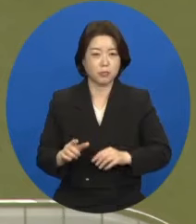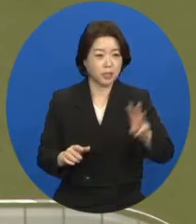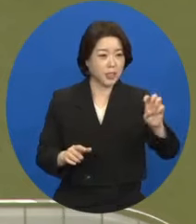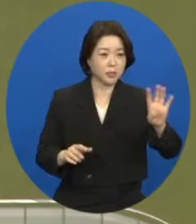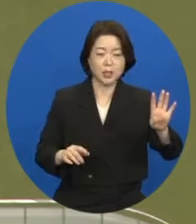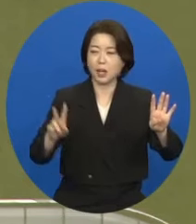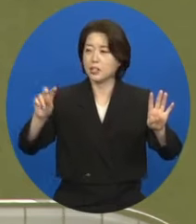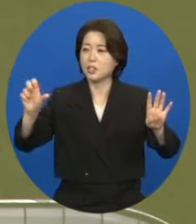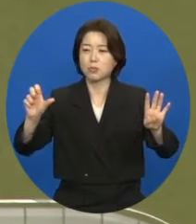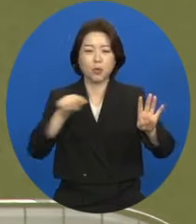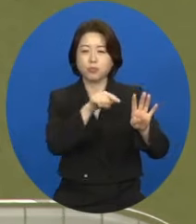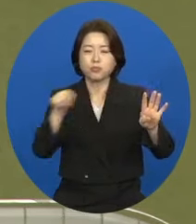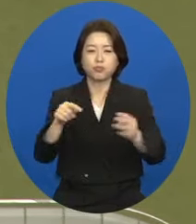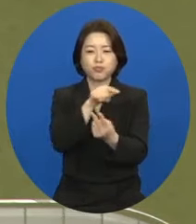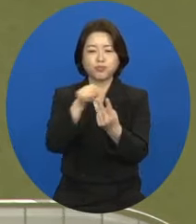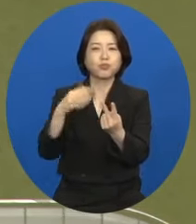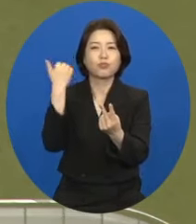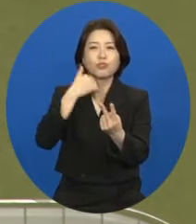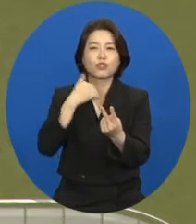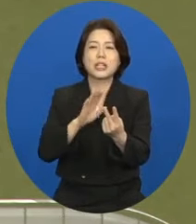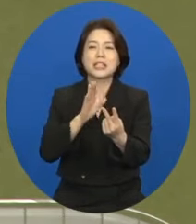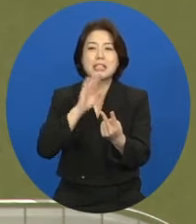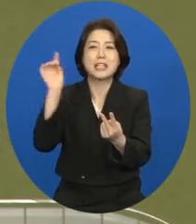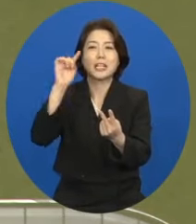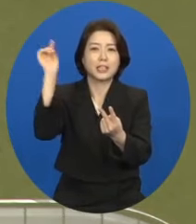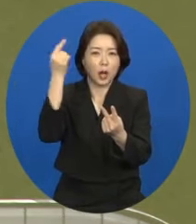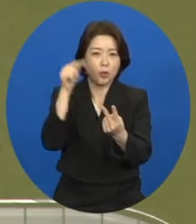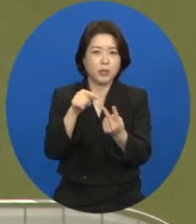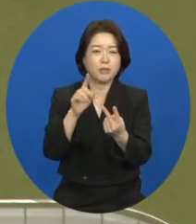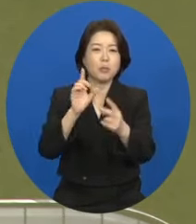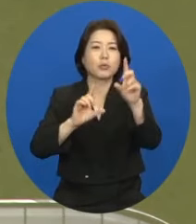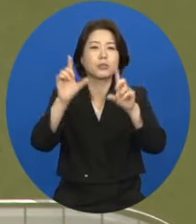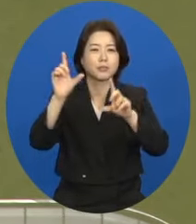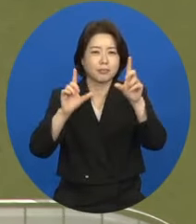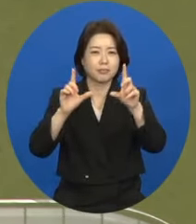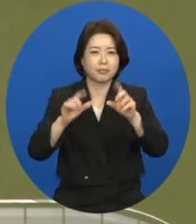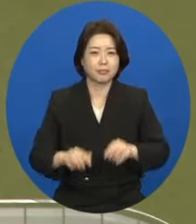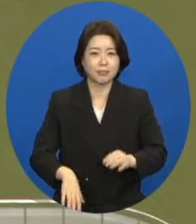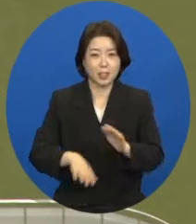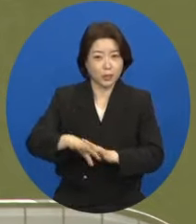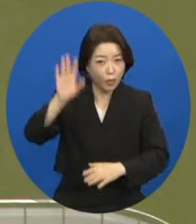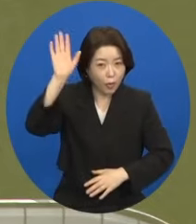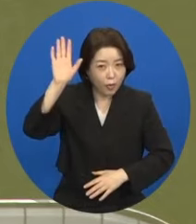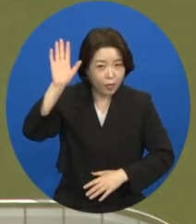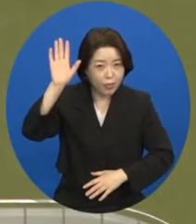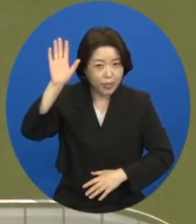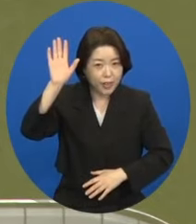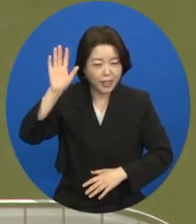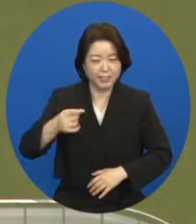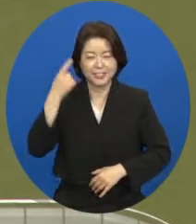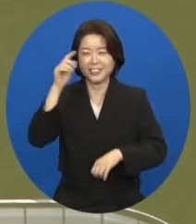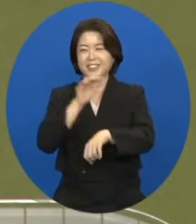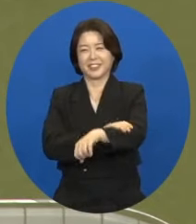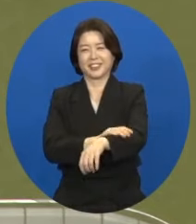25장이다. 아, 이게 좀 아무것도 손 안 드신 분은 지혜로운